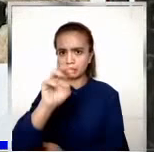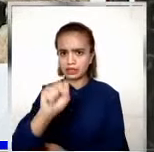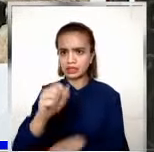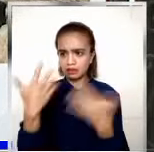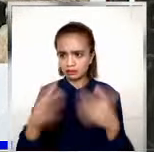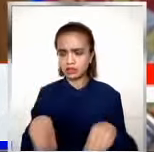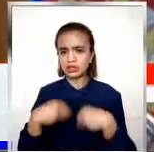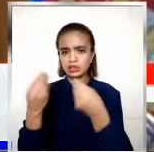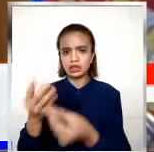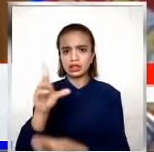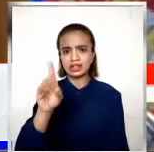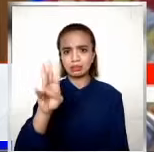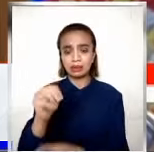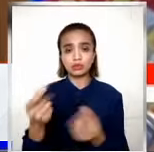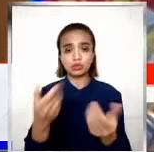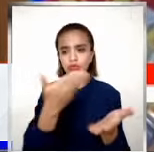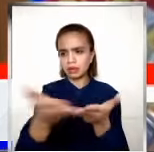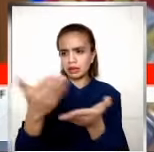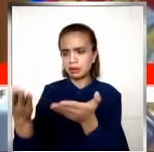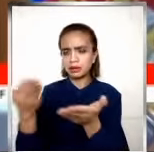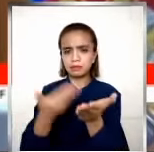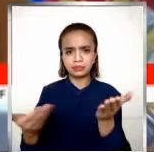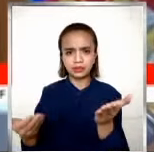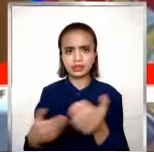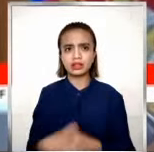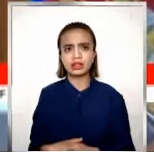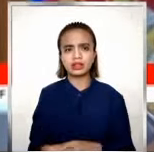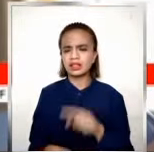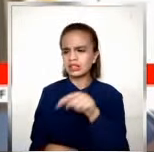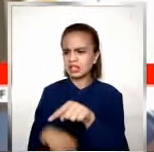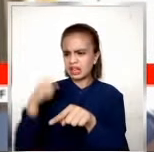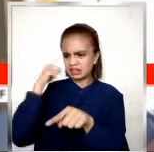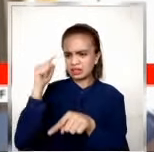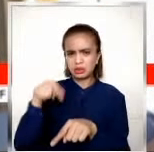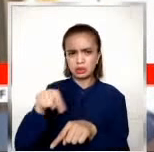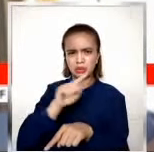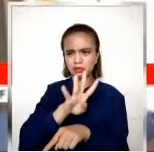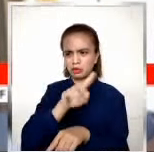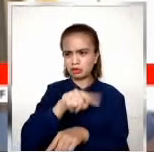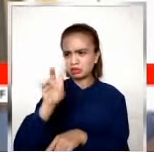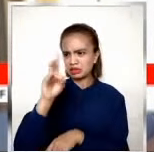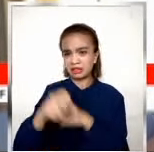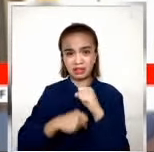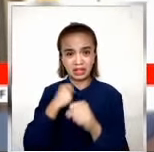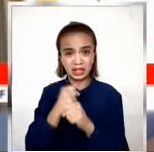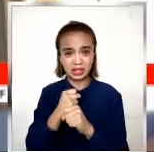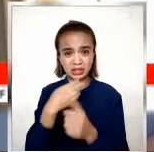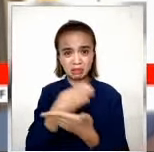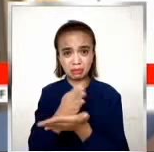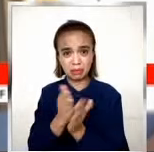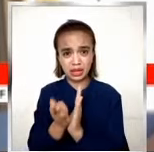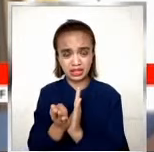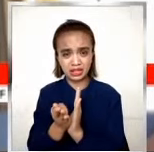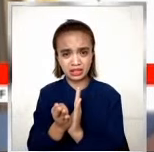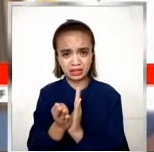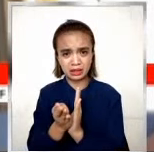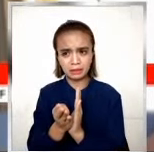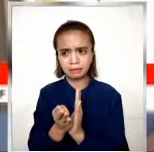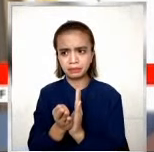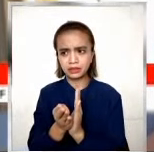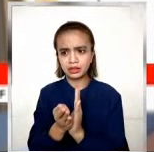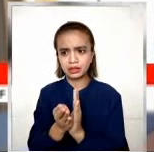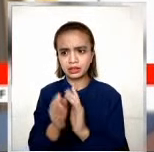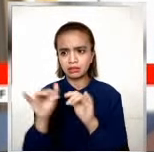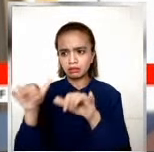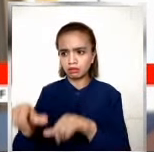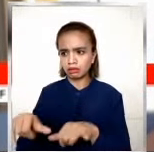iba't ibang gamit. Pero mo atang 4 to 7 years na ata na funds nyo na natulog sa PSDBM. And